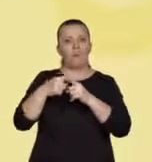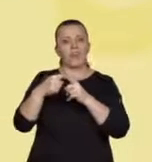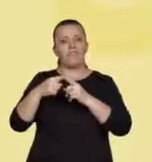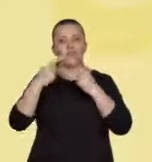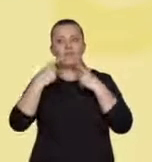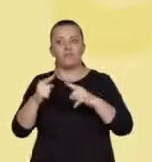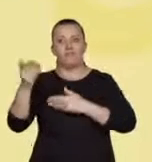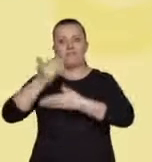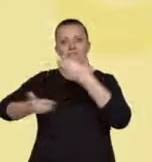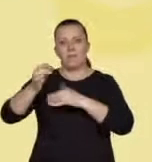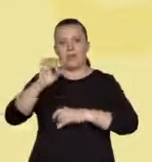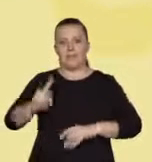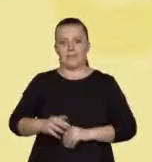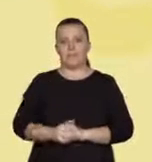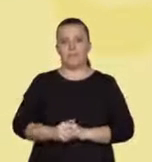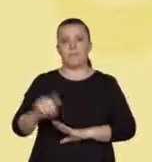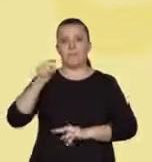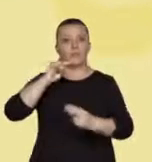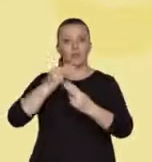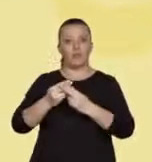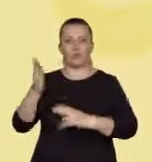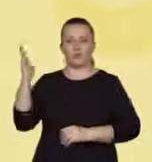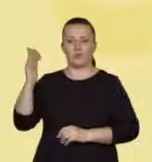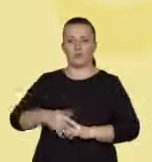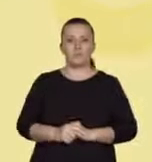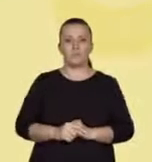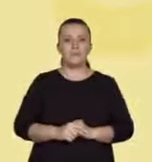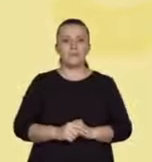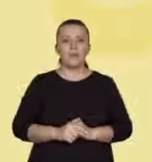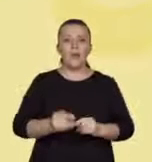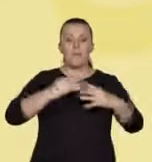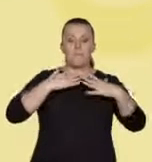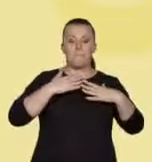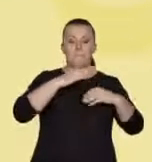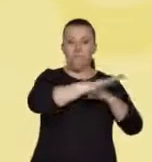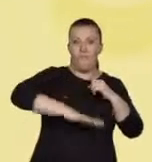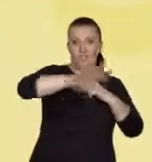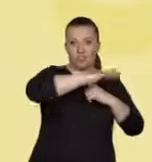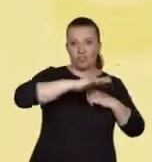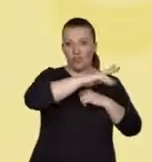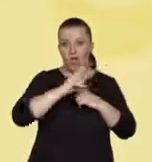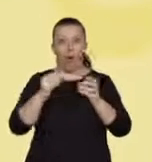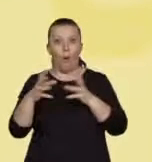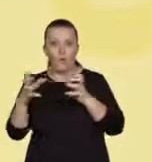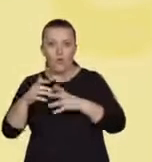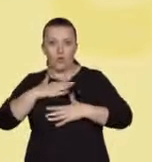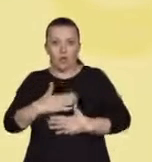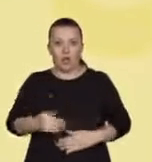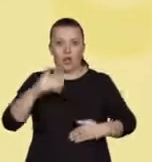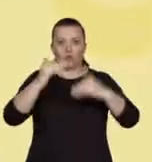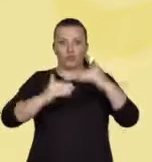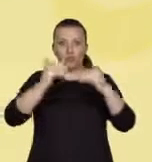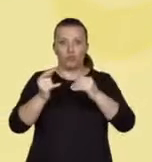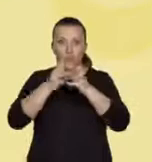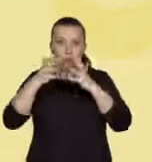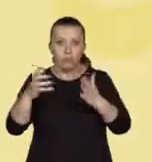pierwsza odpowiedź. Parzydełkowce mają duży stosunek powierzchni do objętości ciała i wymiana gazowa zachodzi całą powierzchnią